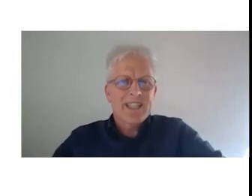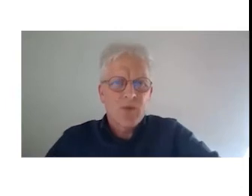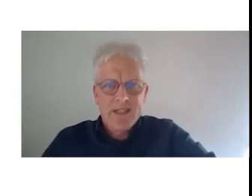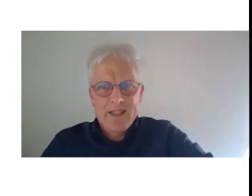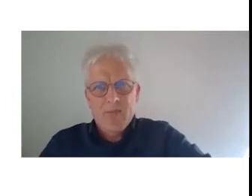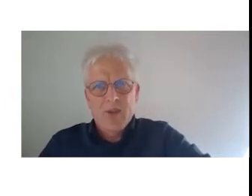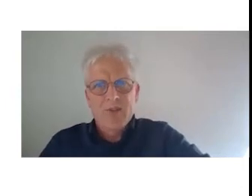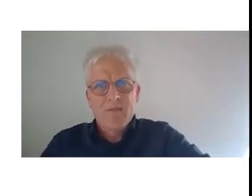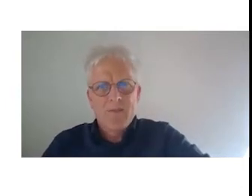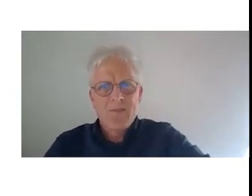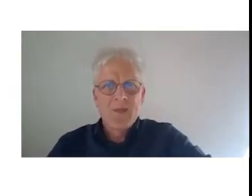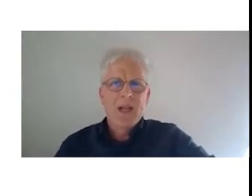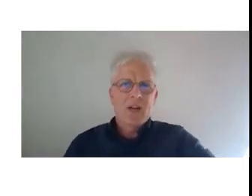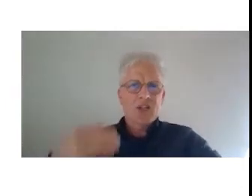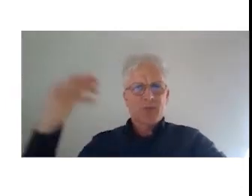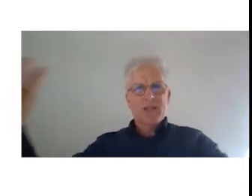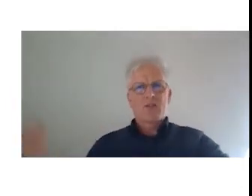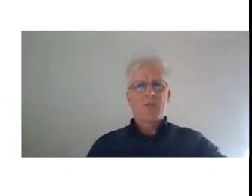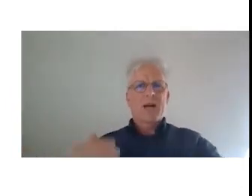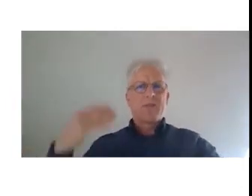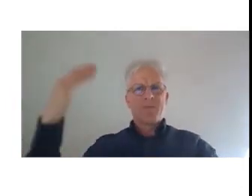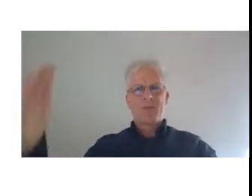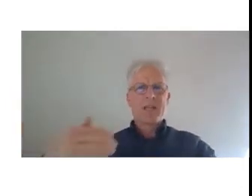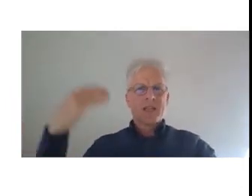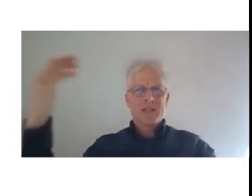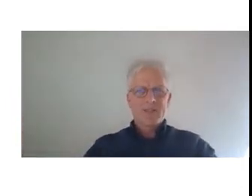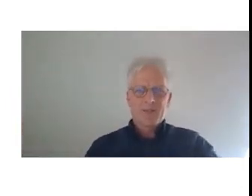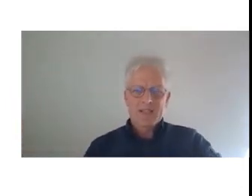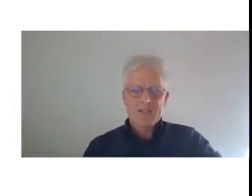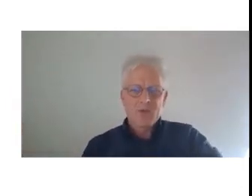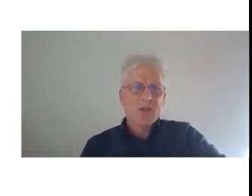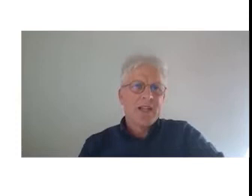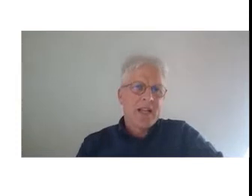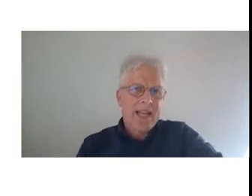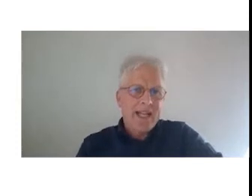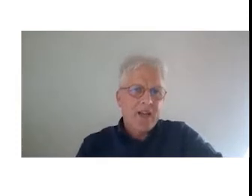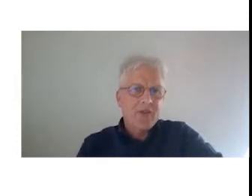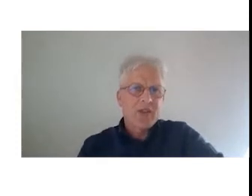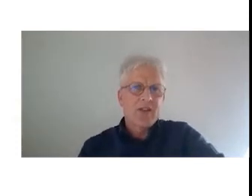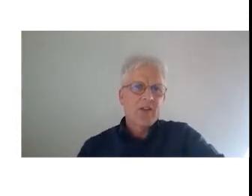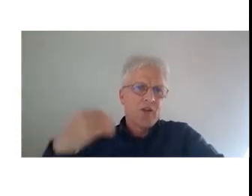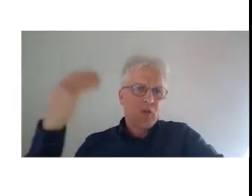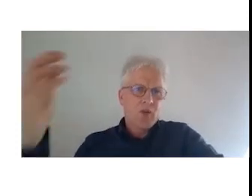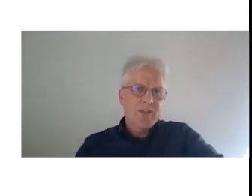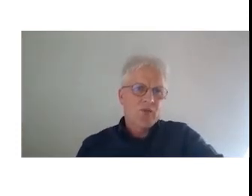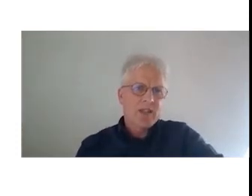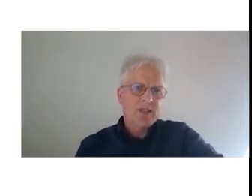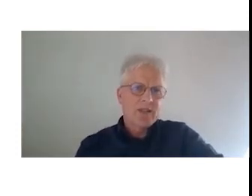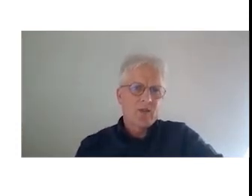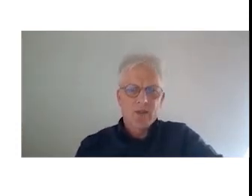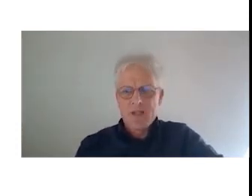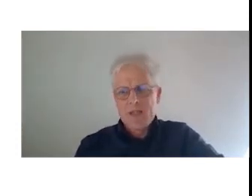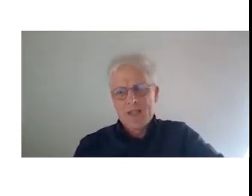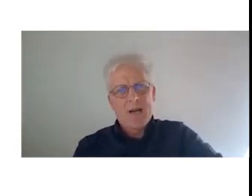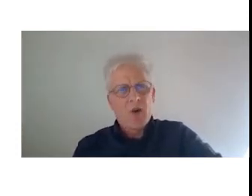nur 6% Therapeuten. Also das spiegelt nochmal die Diskrepanz zwischen Lehrkräfte, die für UK zuständig